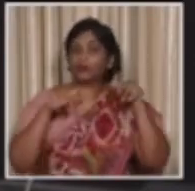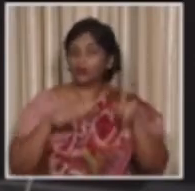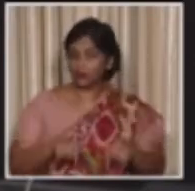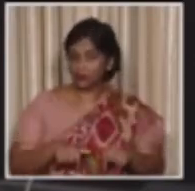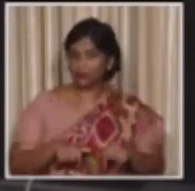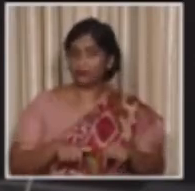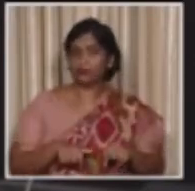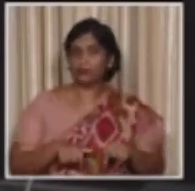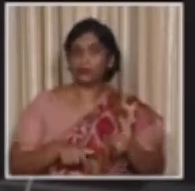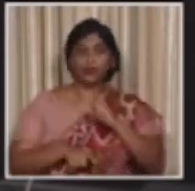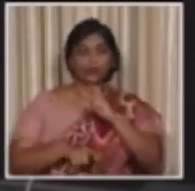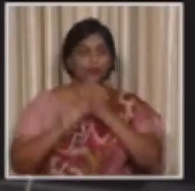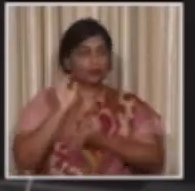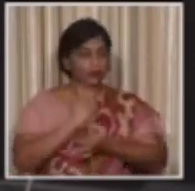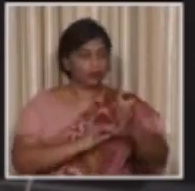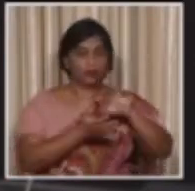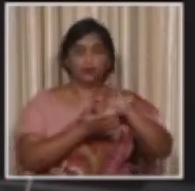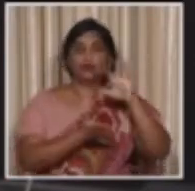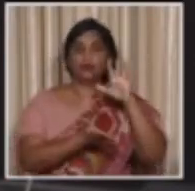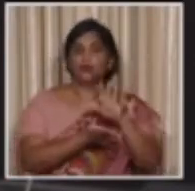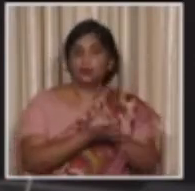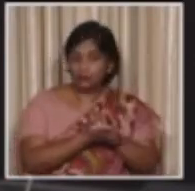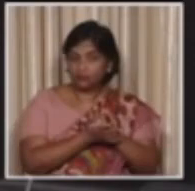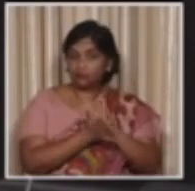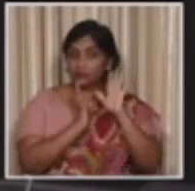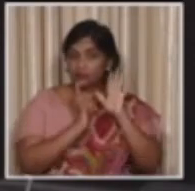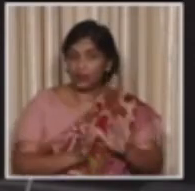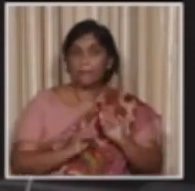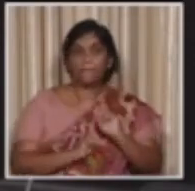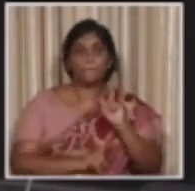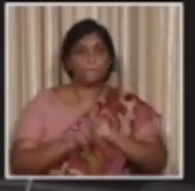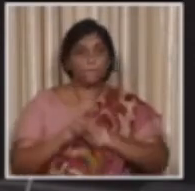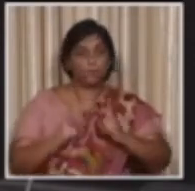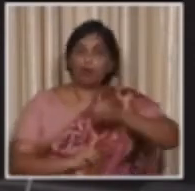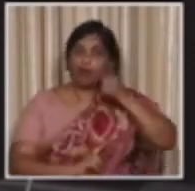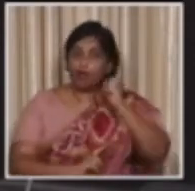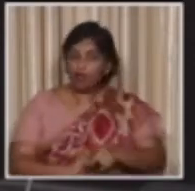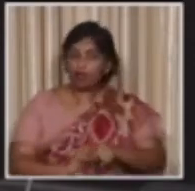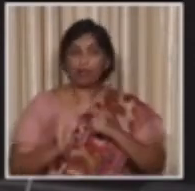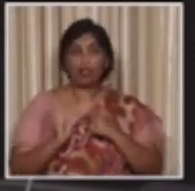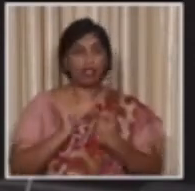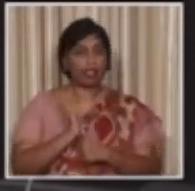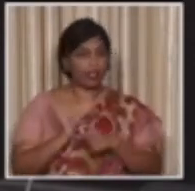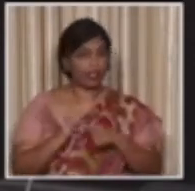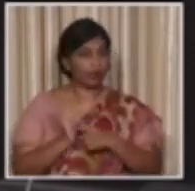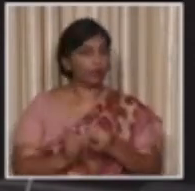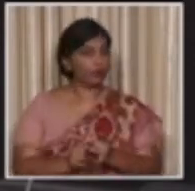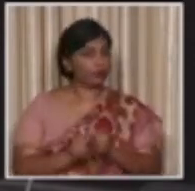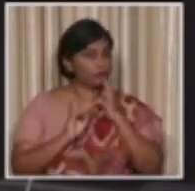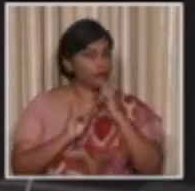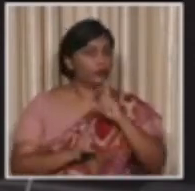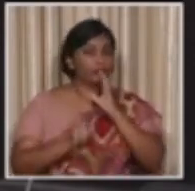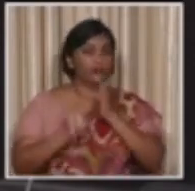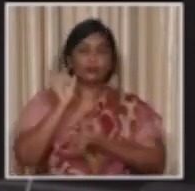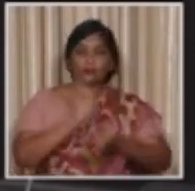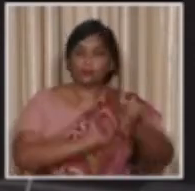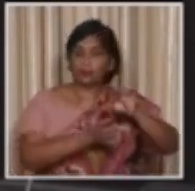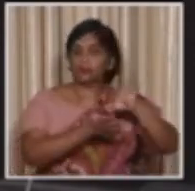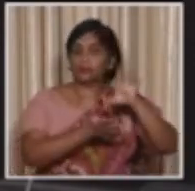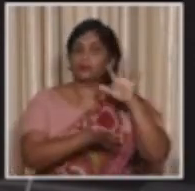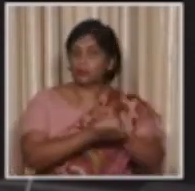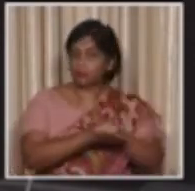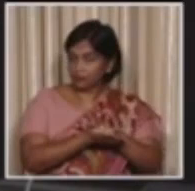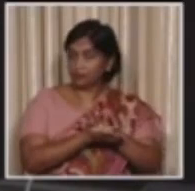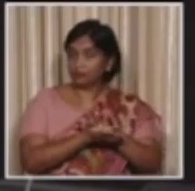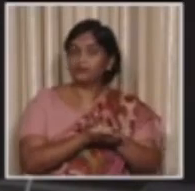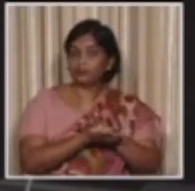වෙනකොට ඒ නඩු පැවරීම කටයුතු කරපු මේ පාර්ලිමේන්තුවේ අනුමත කරපු පනත යටතේ නඩු පැවරීම කටයුතු සිද්ධ